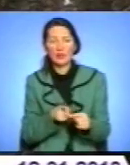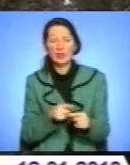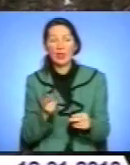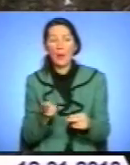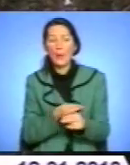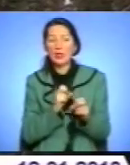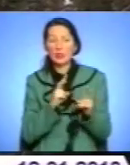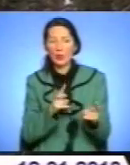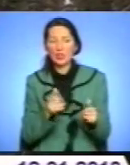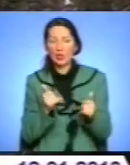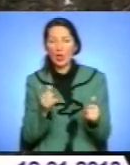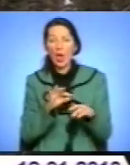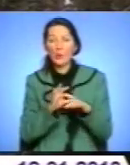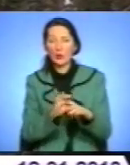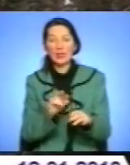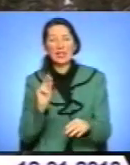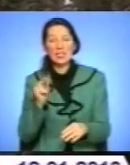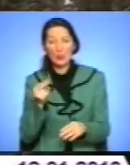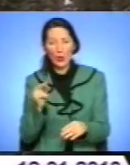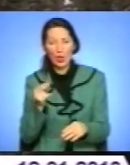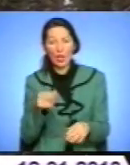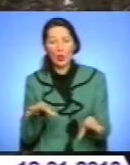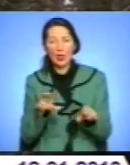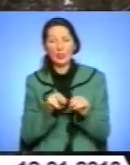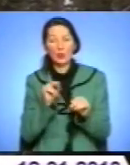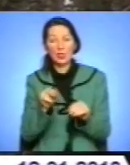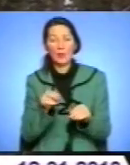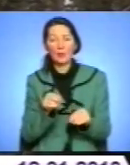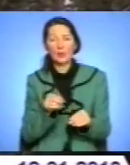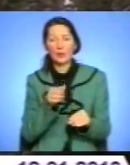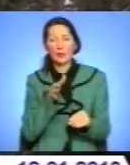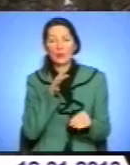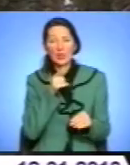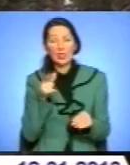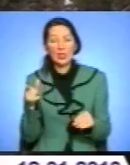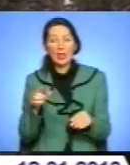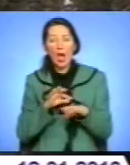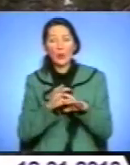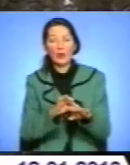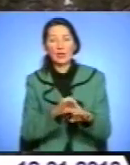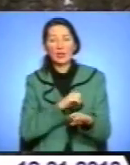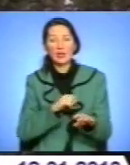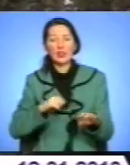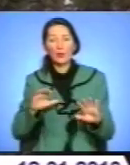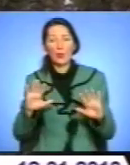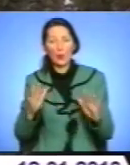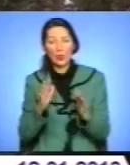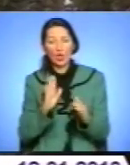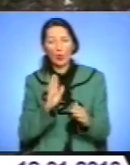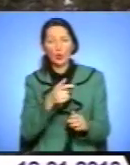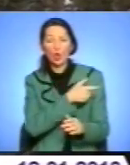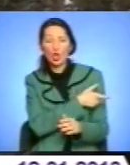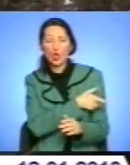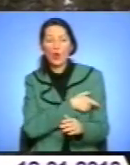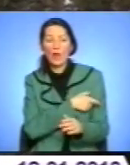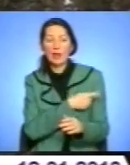безпечні умови для проведення чемпіонату. Разом з тим, під час проведення самої події 26-27 числа будуть чергувати медики